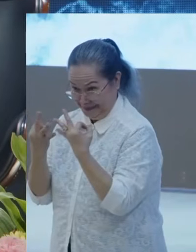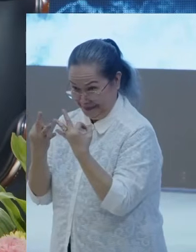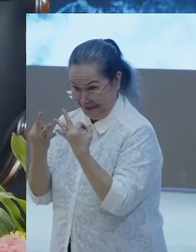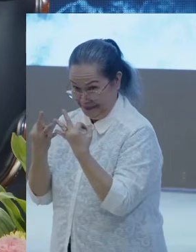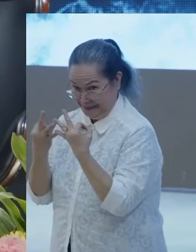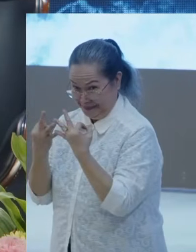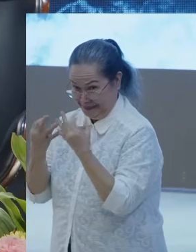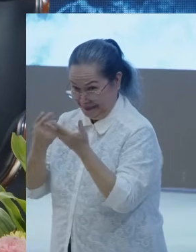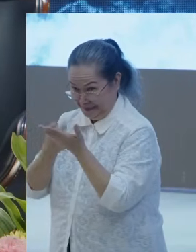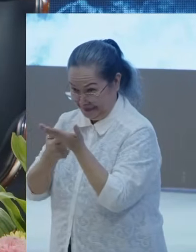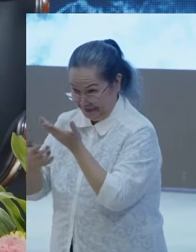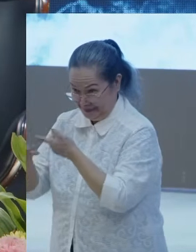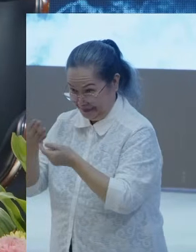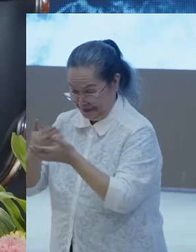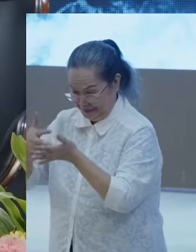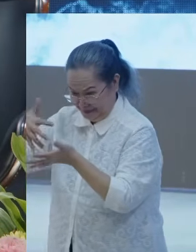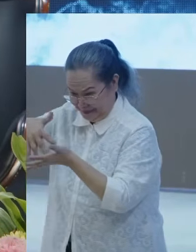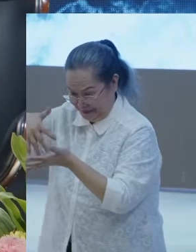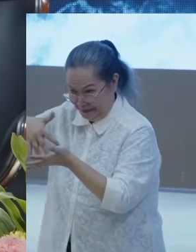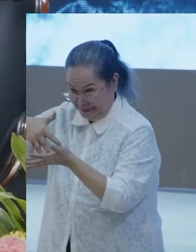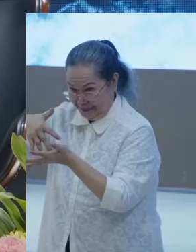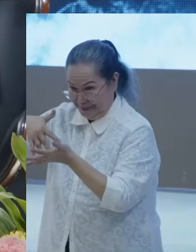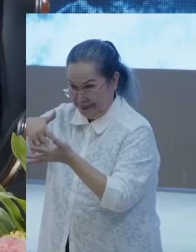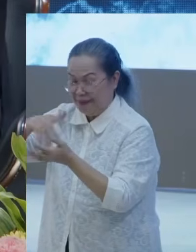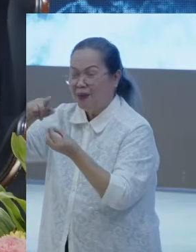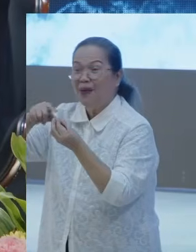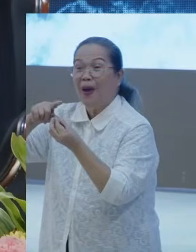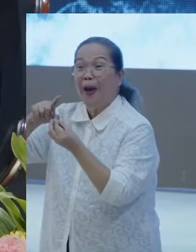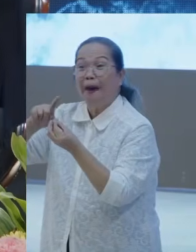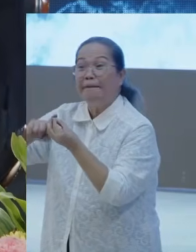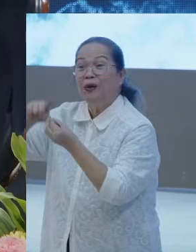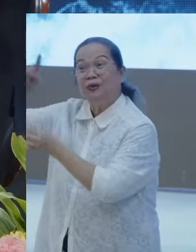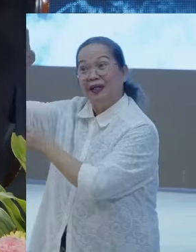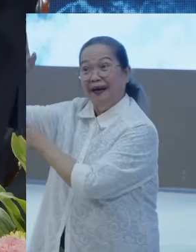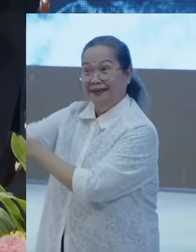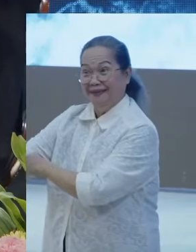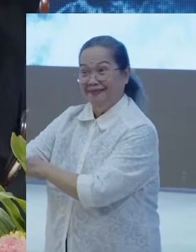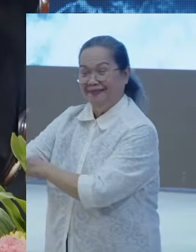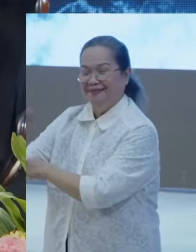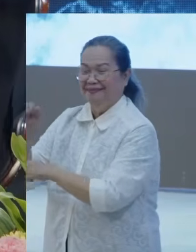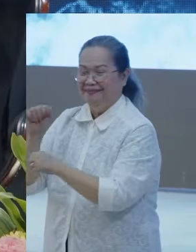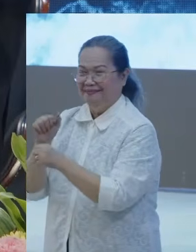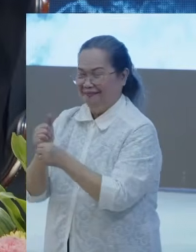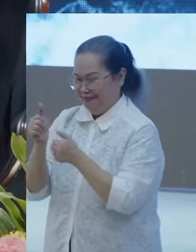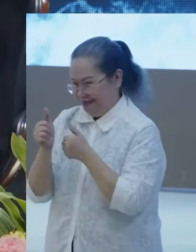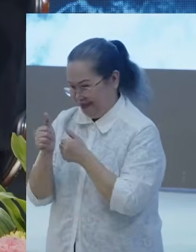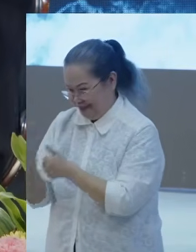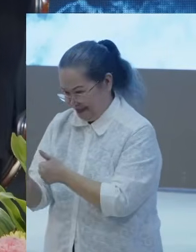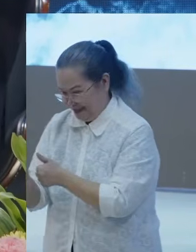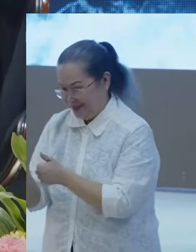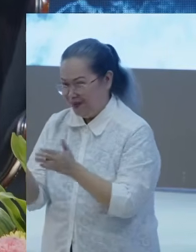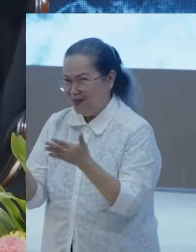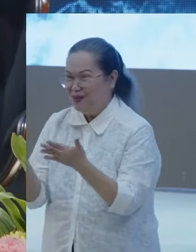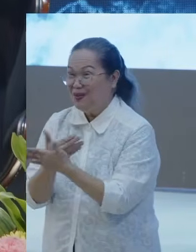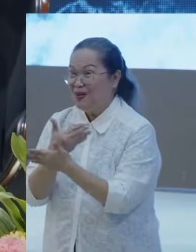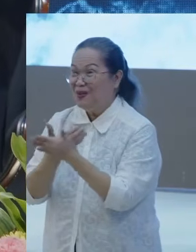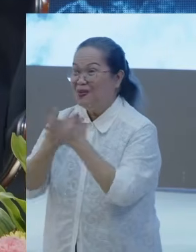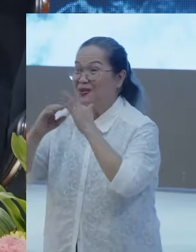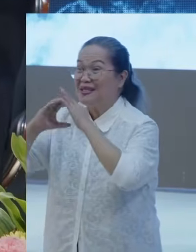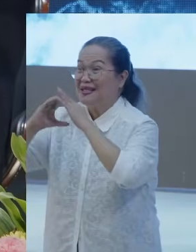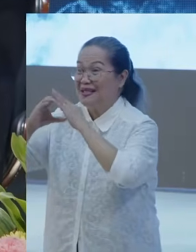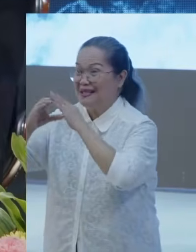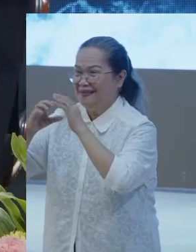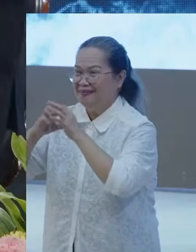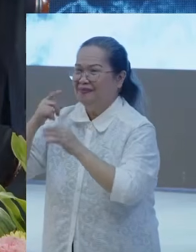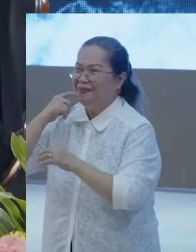ang mag-aral ng katekismo. No? So meron po kami sinusundan, the New City Catechism.